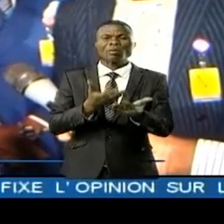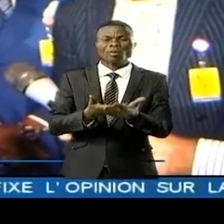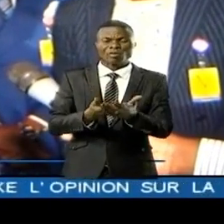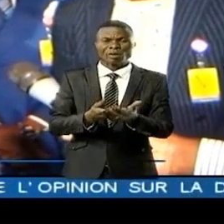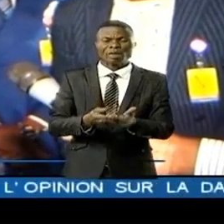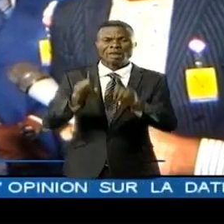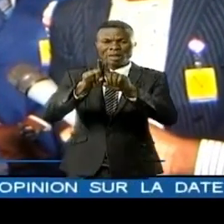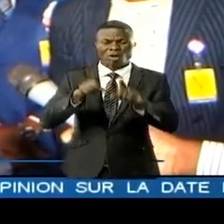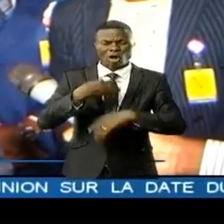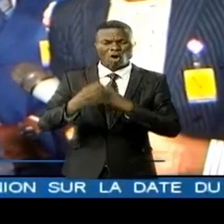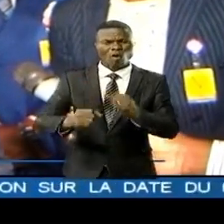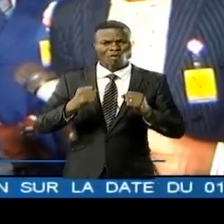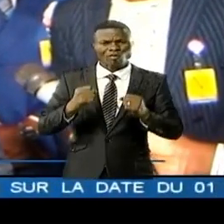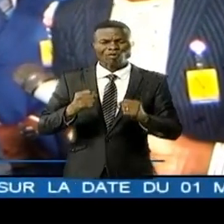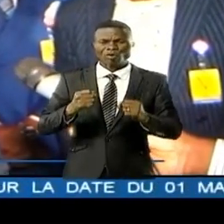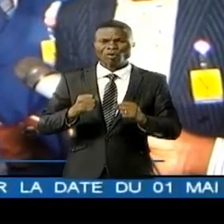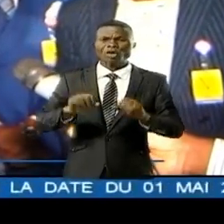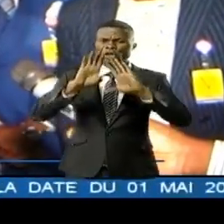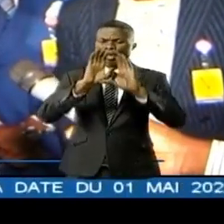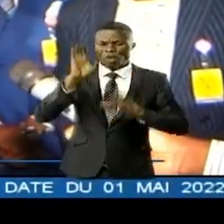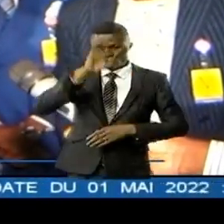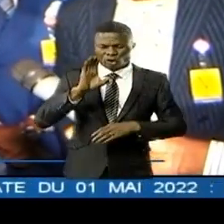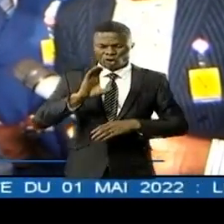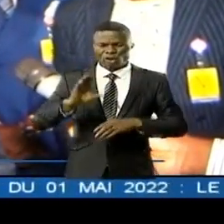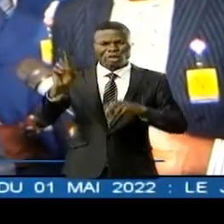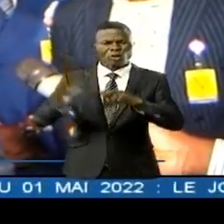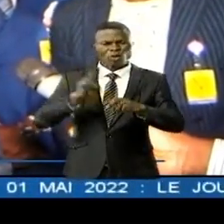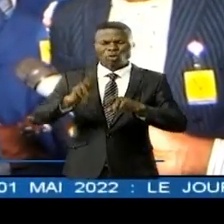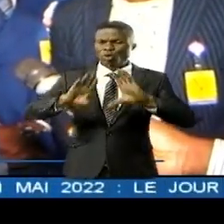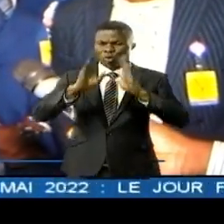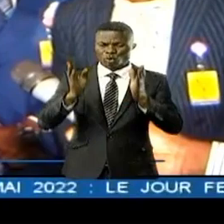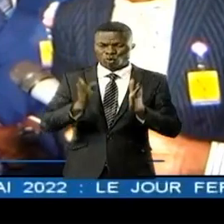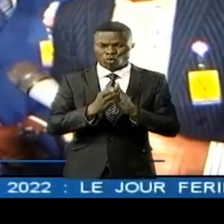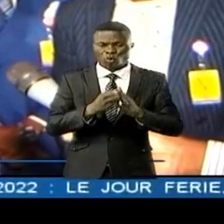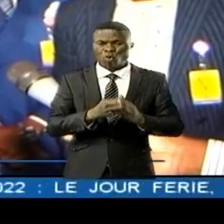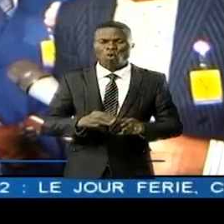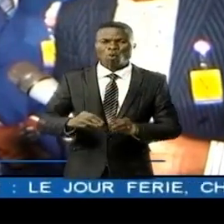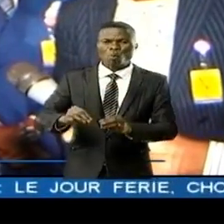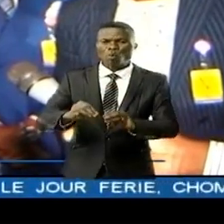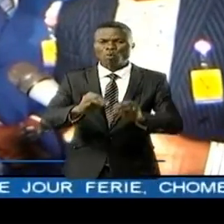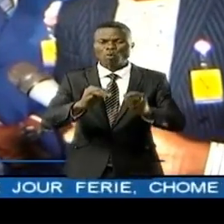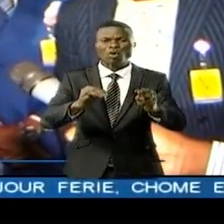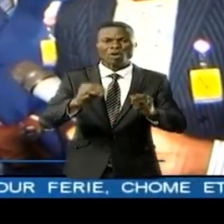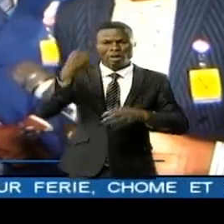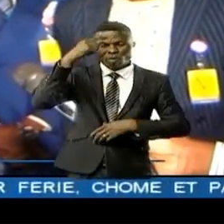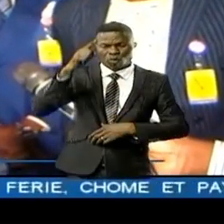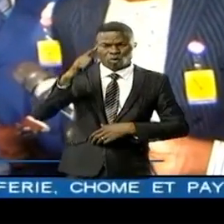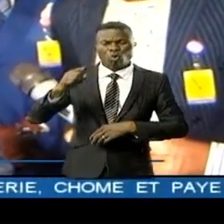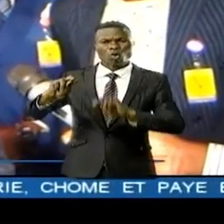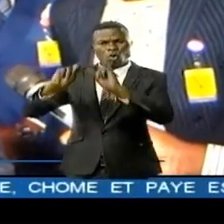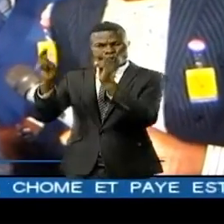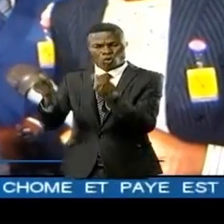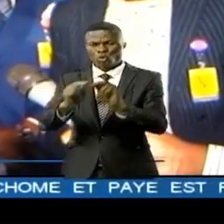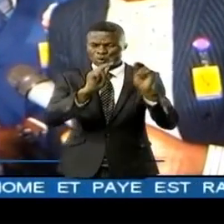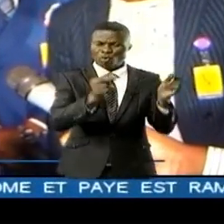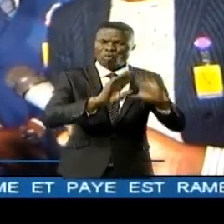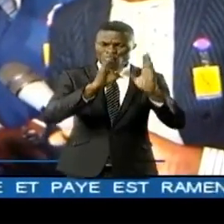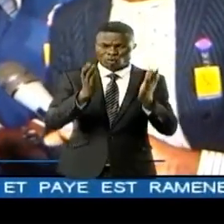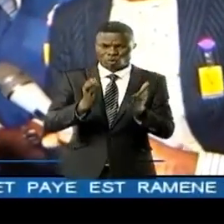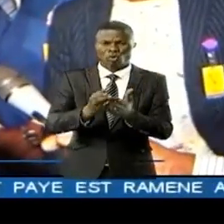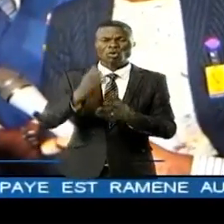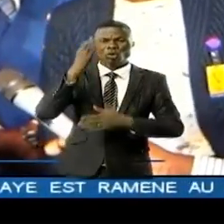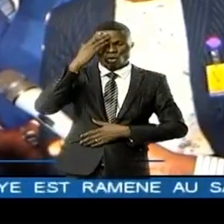va faire tout, par tous les moyens, utiliser tous les voies de droit pour que chacun de nous puisse savoir